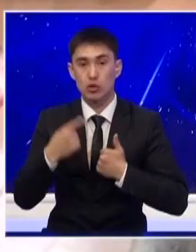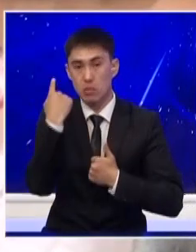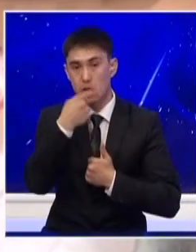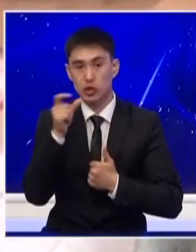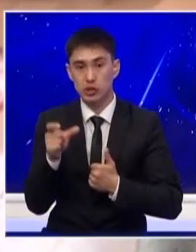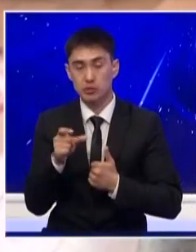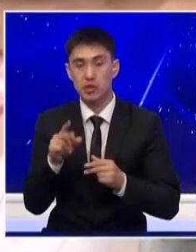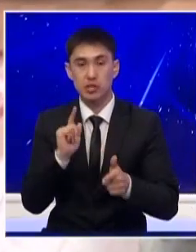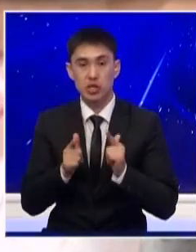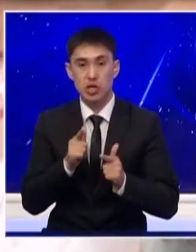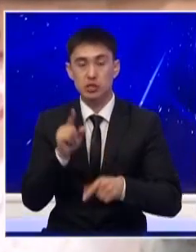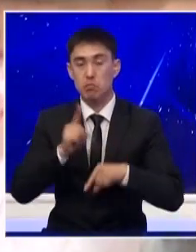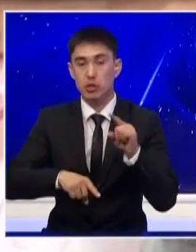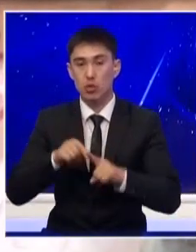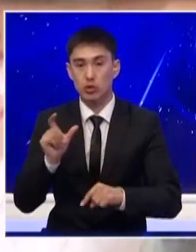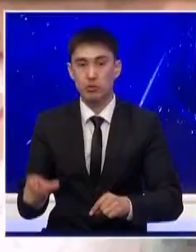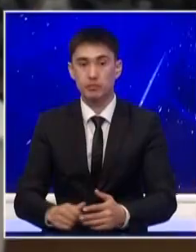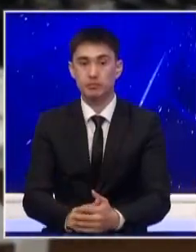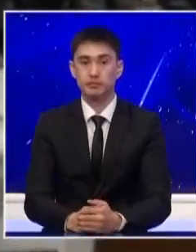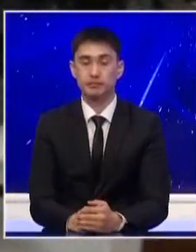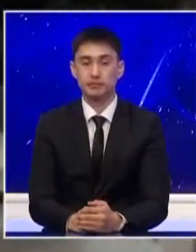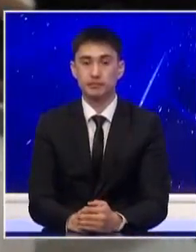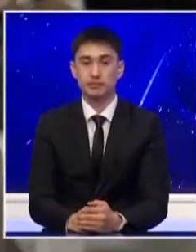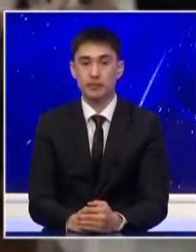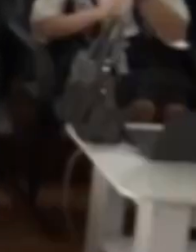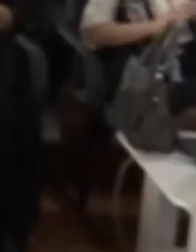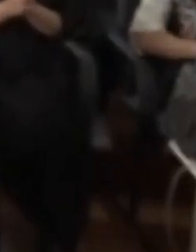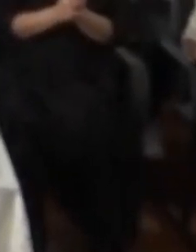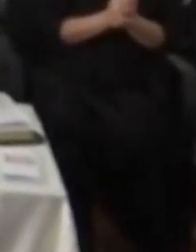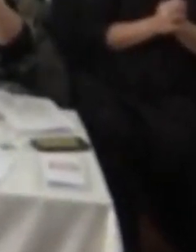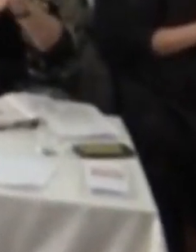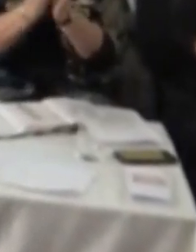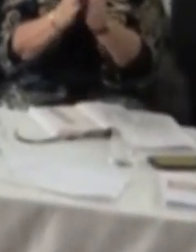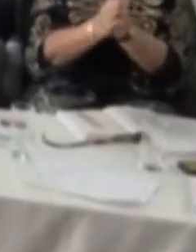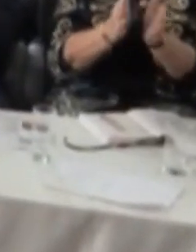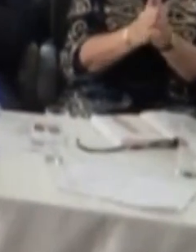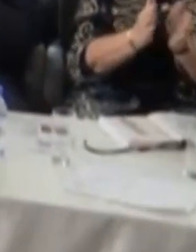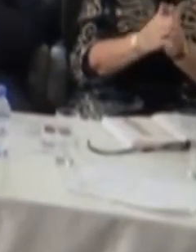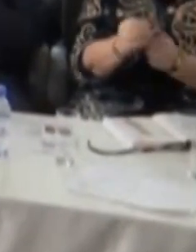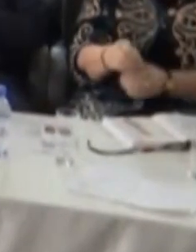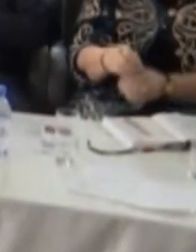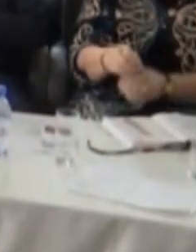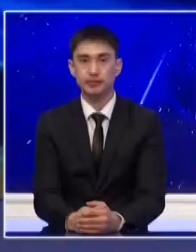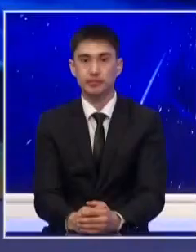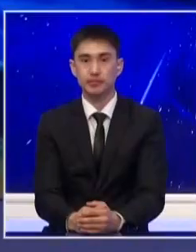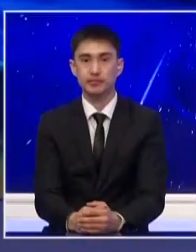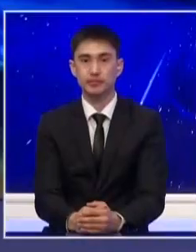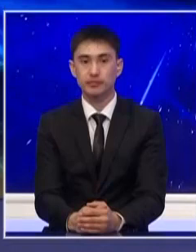личностями и настоящими патриотами. Дина Буранбаева, Надир Хамзин, телеканал ЖТСУ.